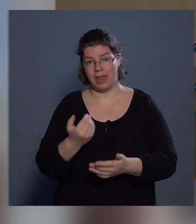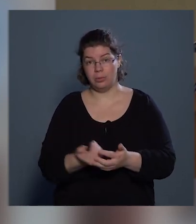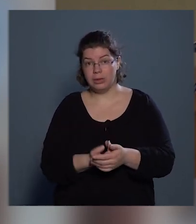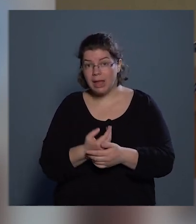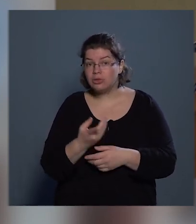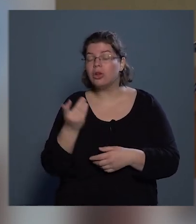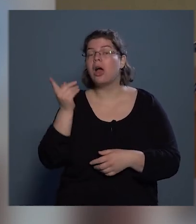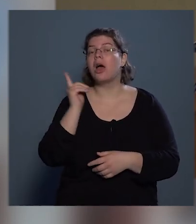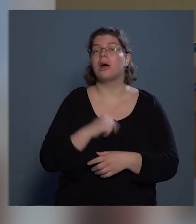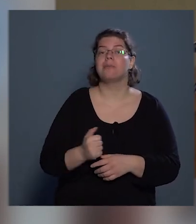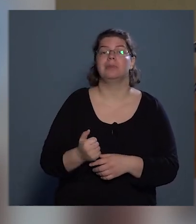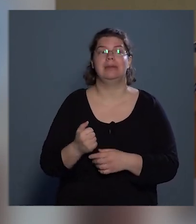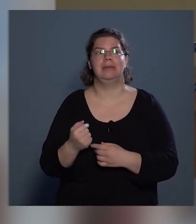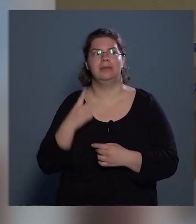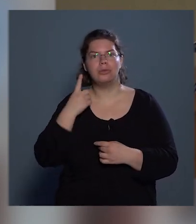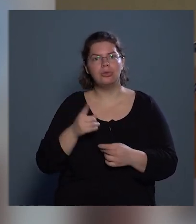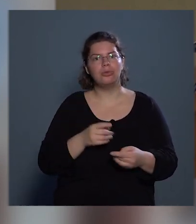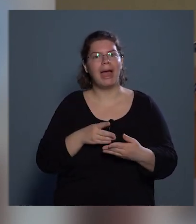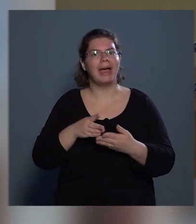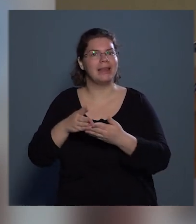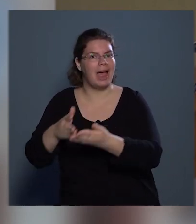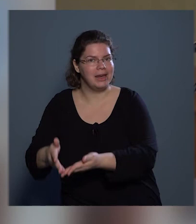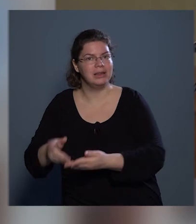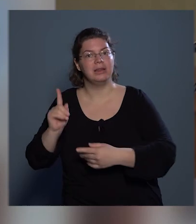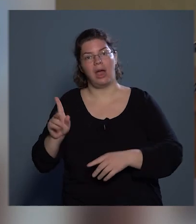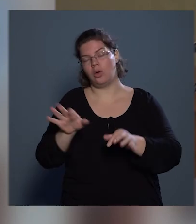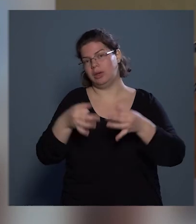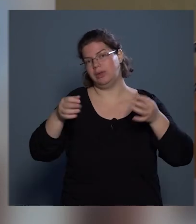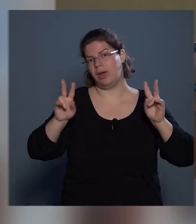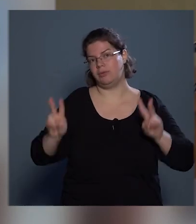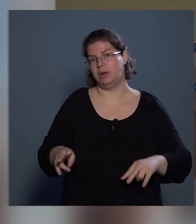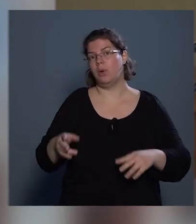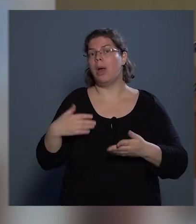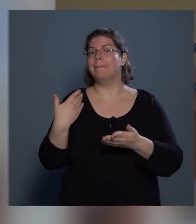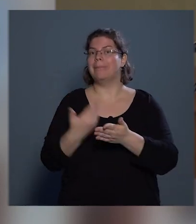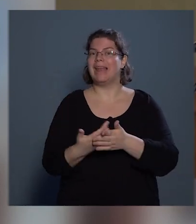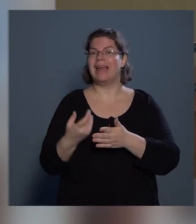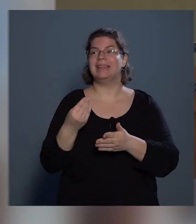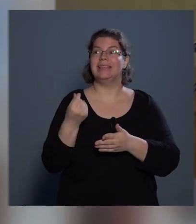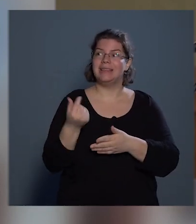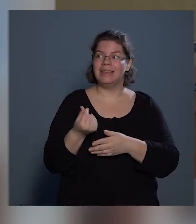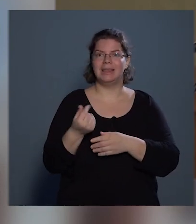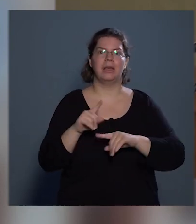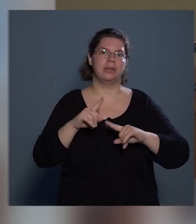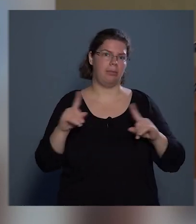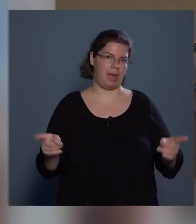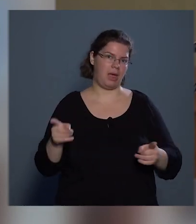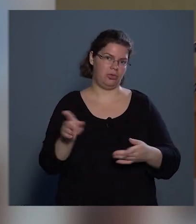amelyeket át tudunk hárítani, de akkor nyilvánvalóan a bérleti díj az egy más jellegű